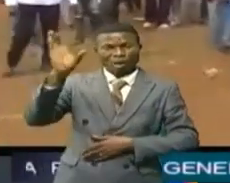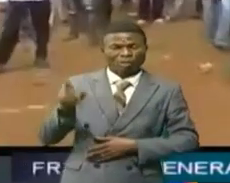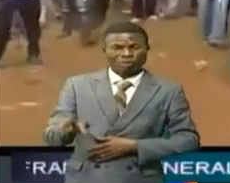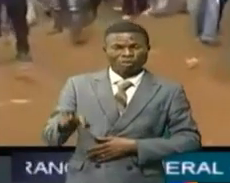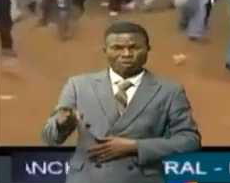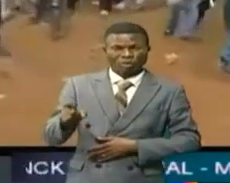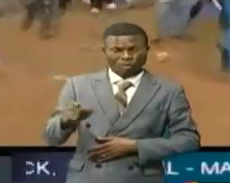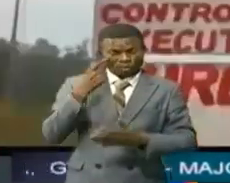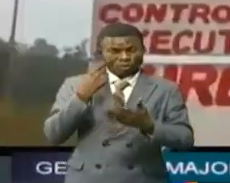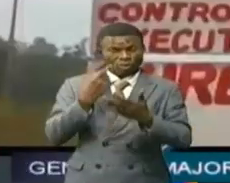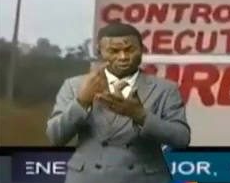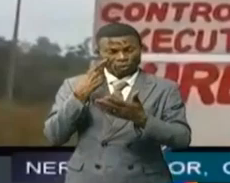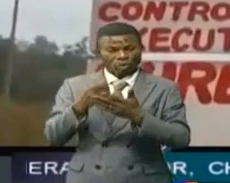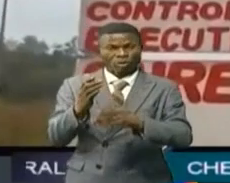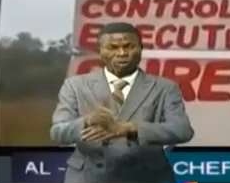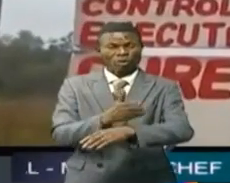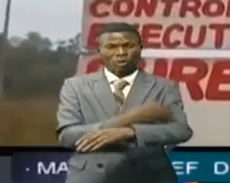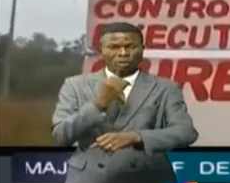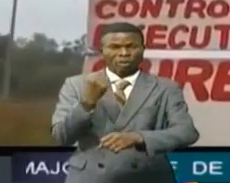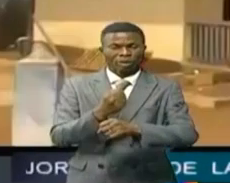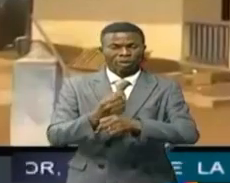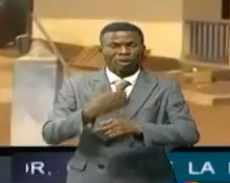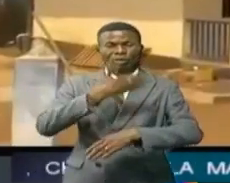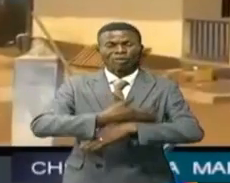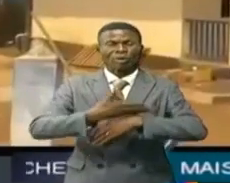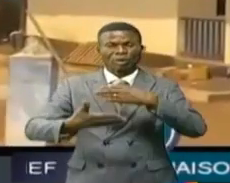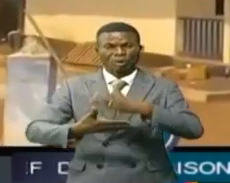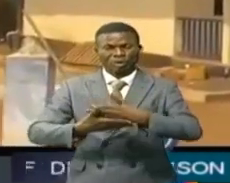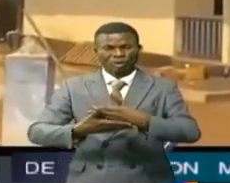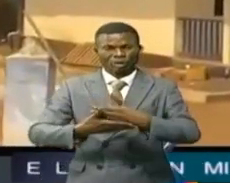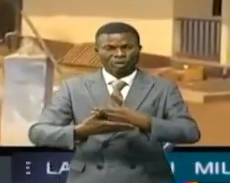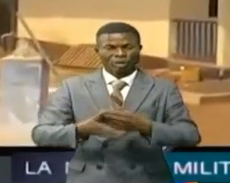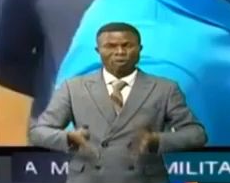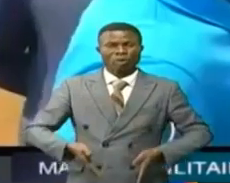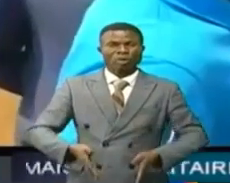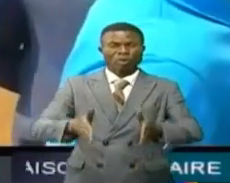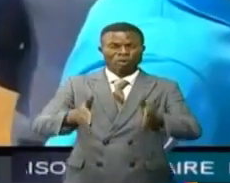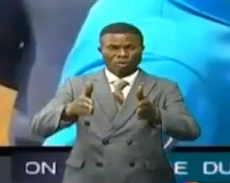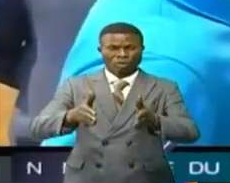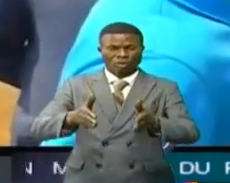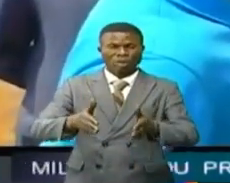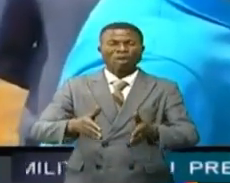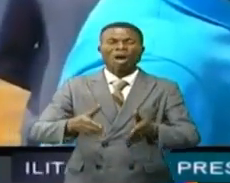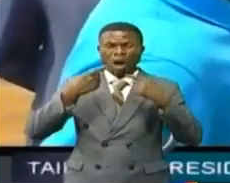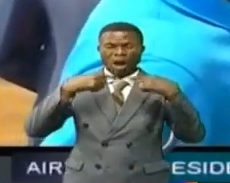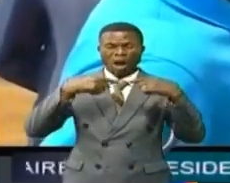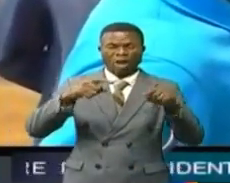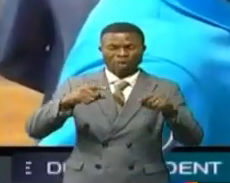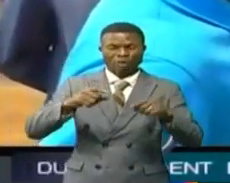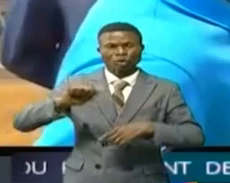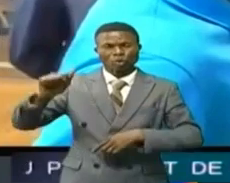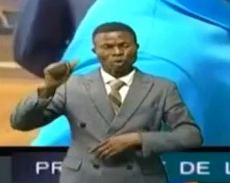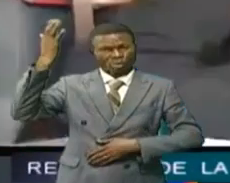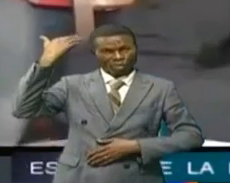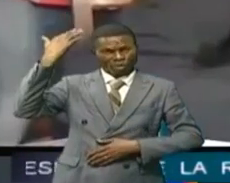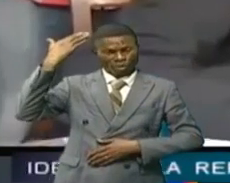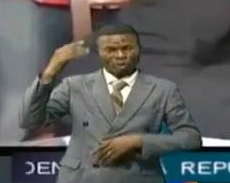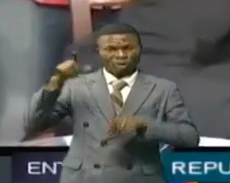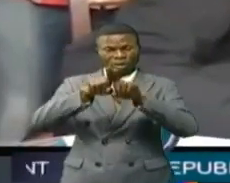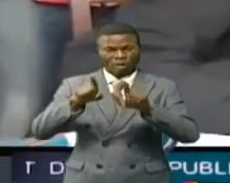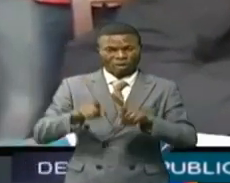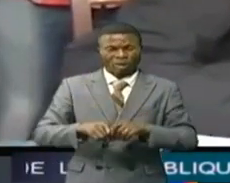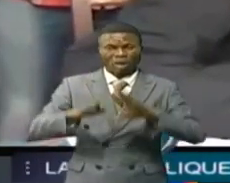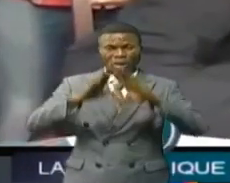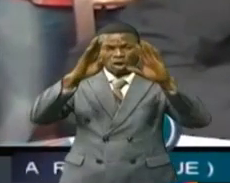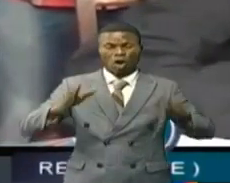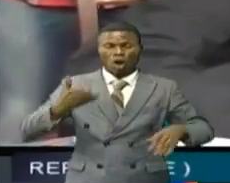pour constater l'évolution des travaux de construction d'une école technique financée par le gouvernement du Congo central ainsi que d'une morgue